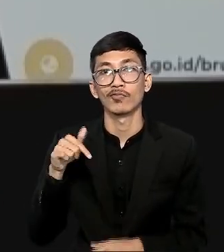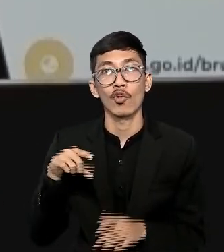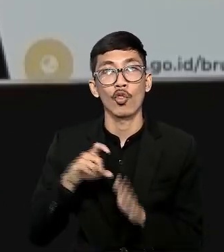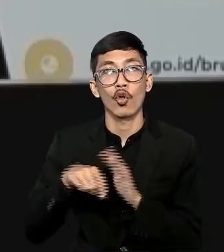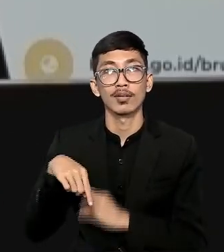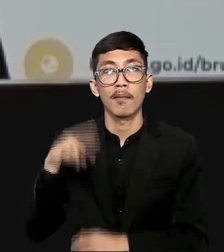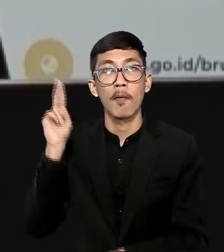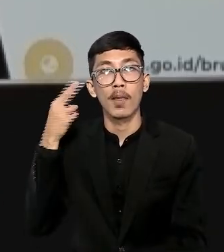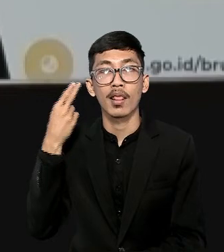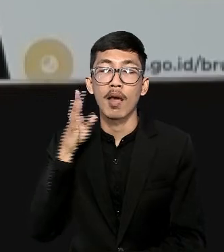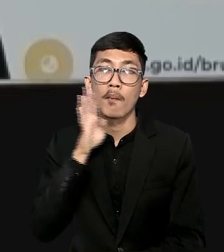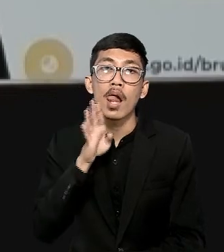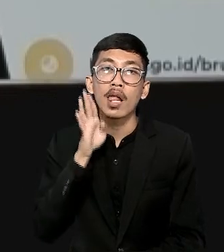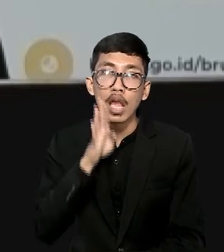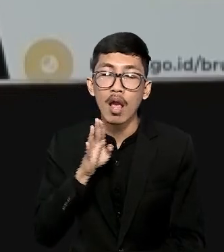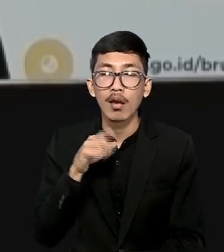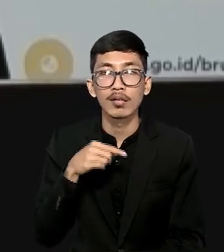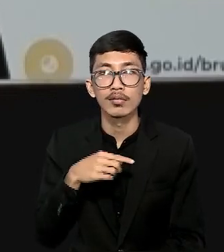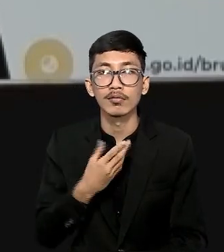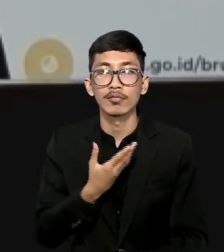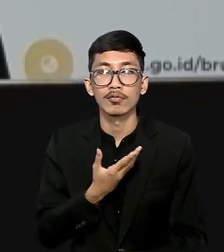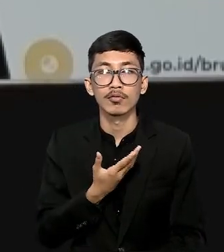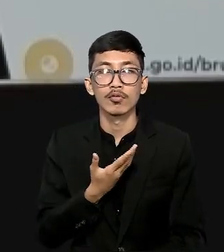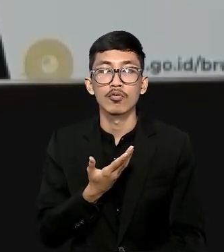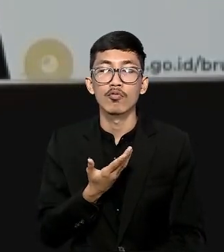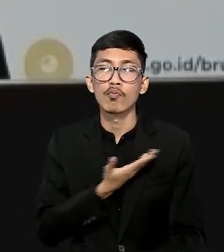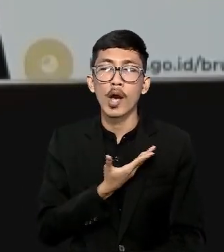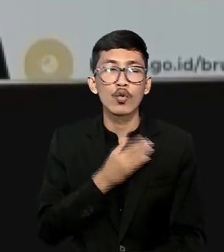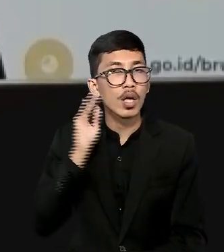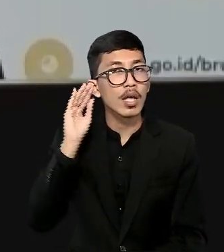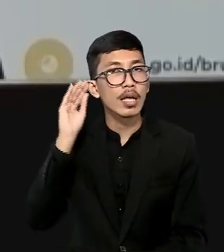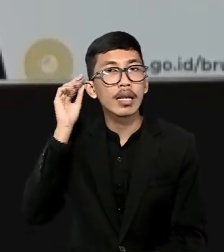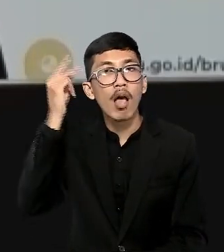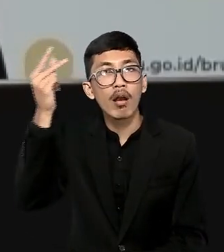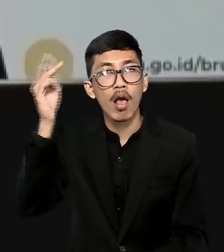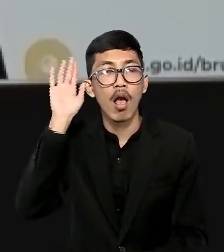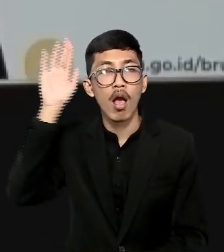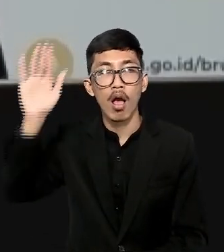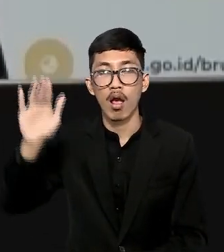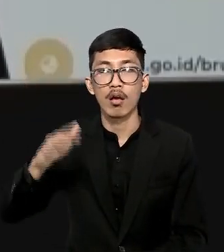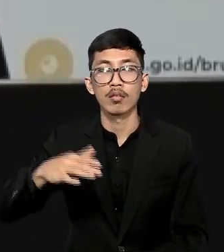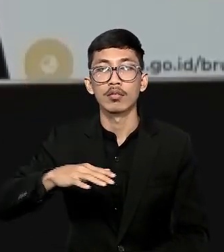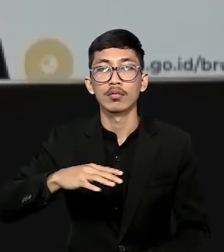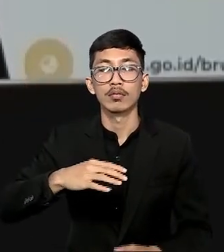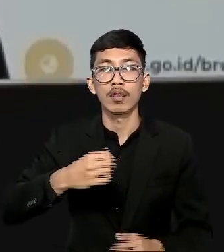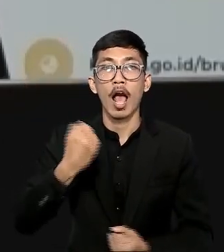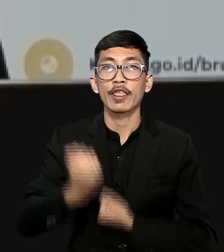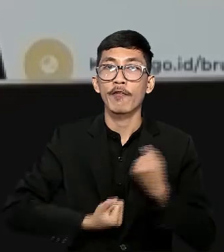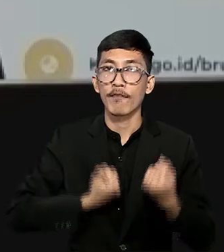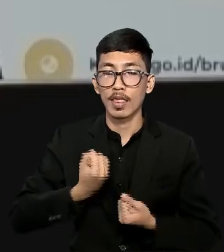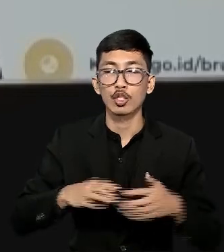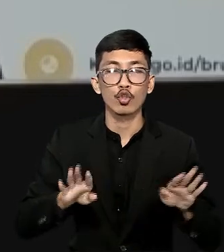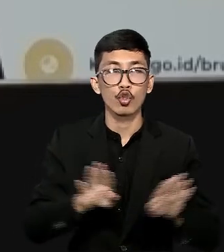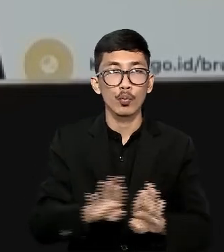sedang mengkaji kemungkinan untuk menutup semua aktivitas yang di dalam ruangan